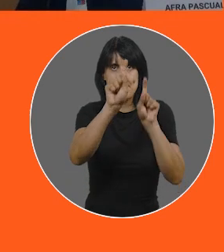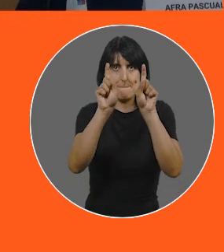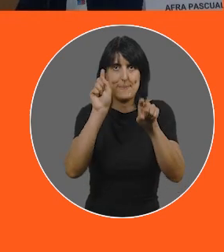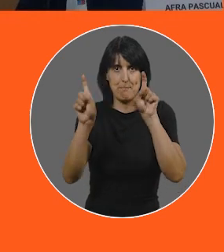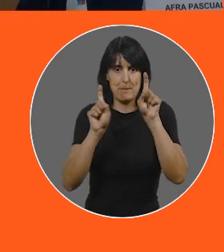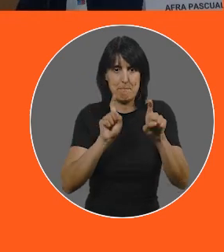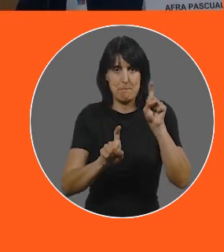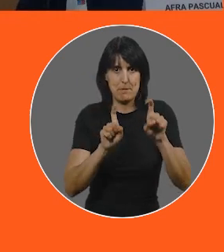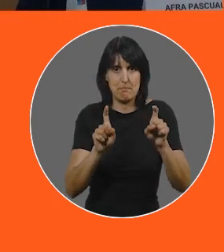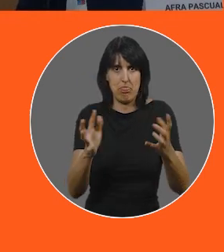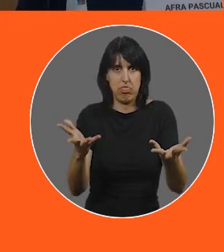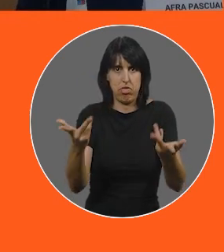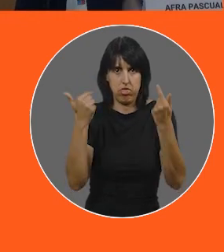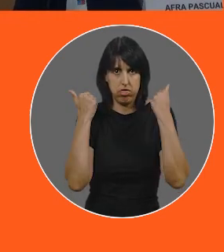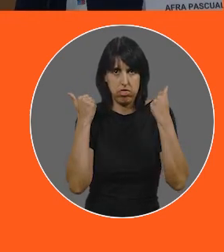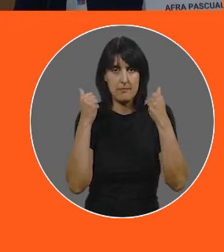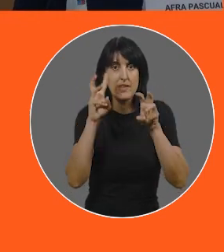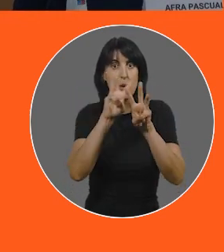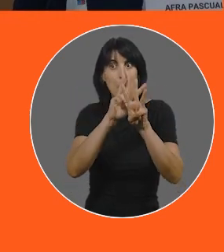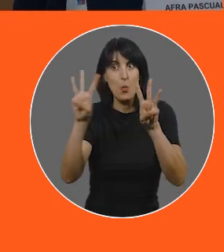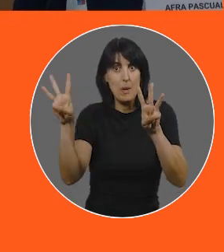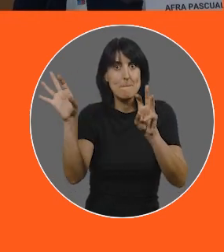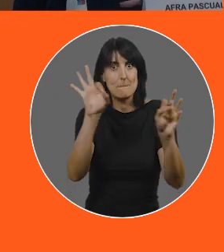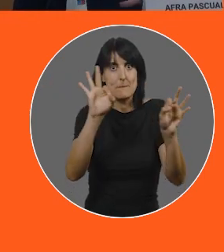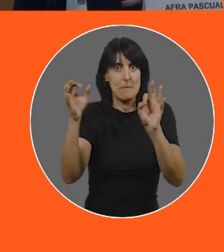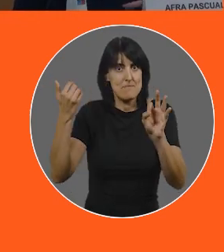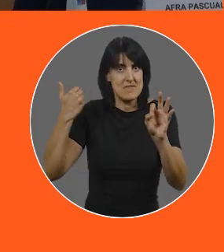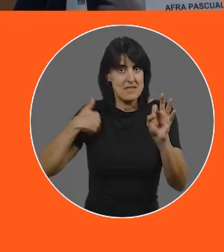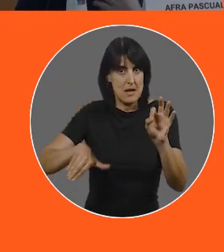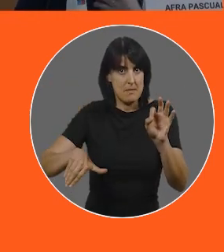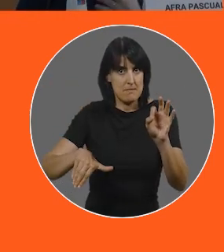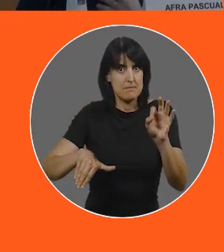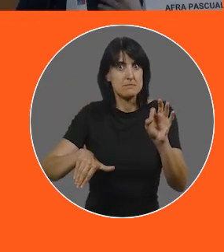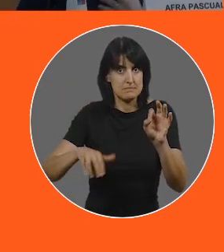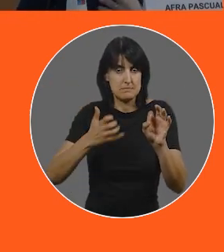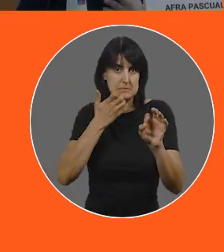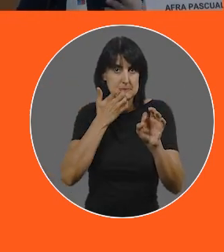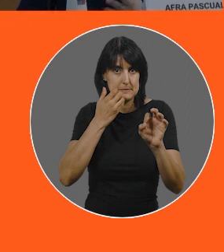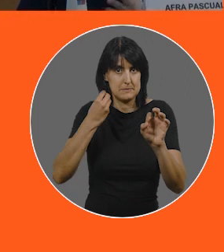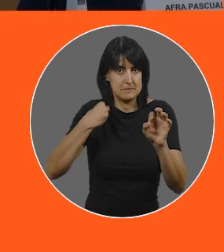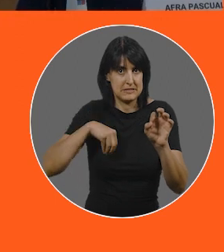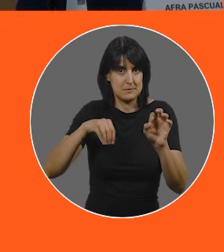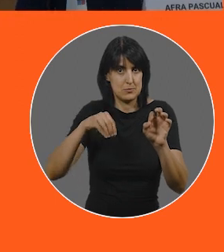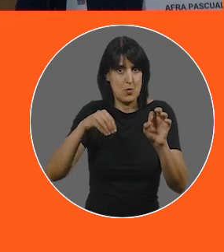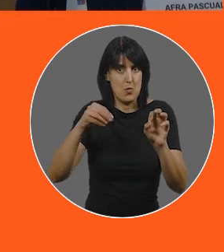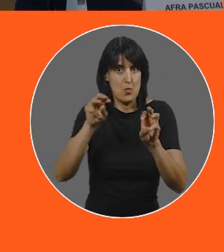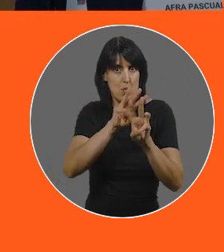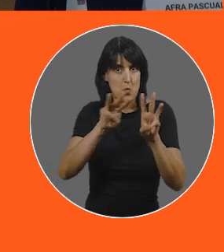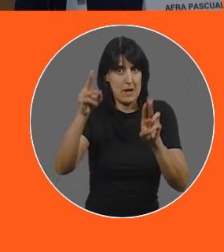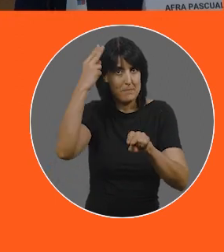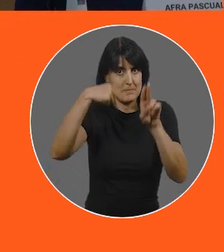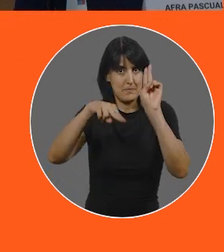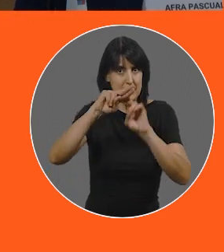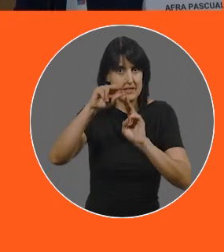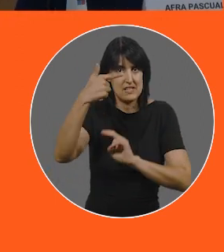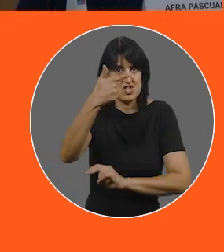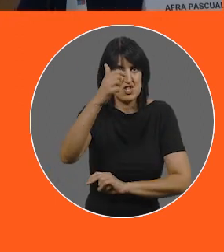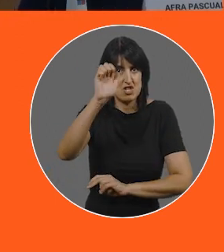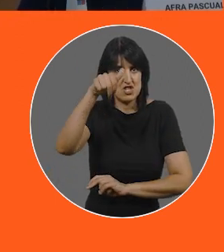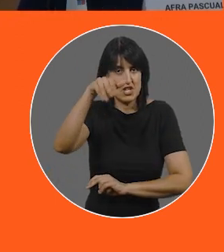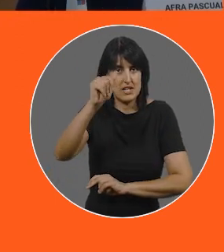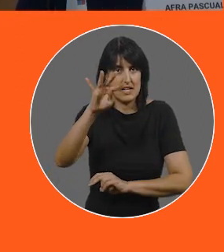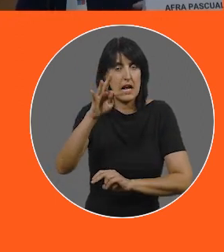moure'm pels elements de forma interactiva i si aquesta web està prou preparada, com per exemple amb la web de la GenCat, puc